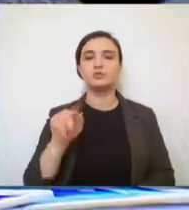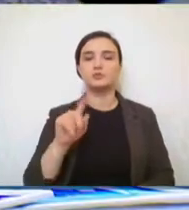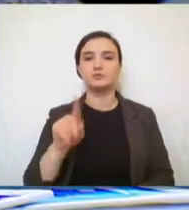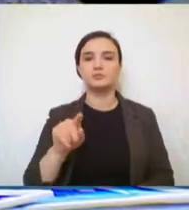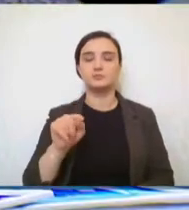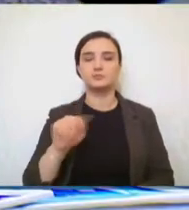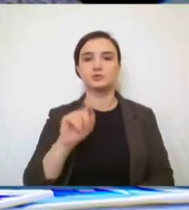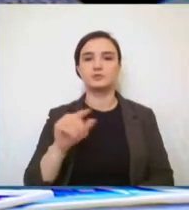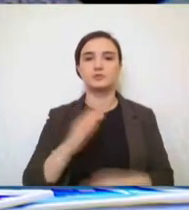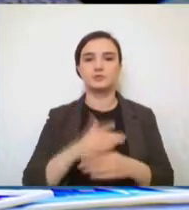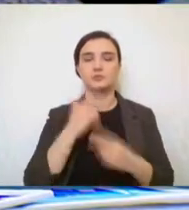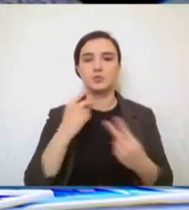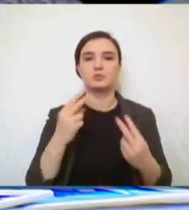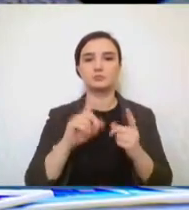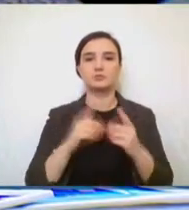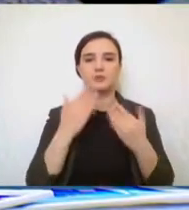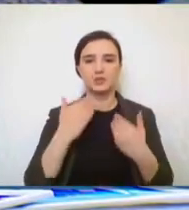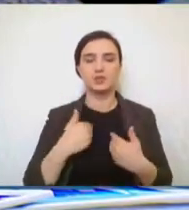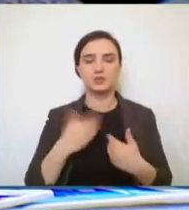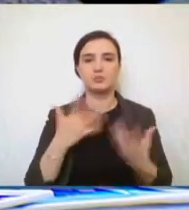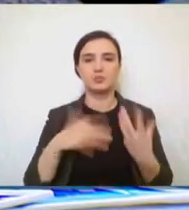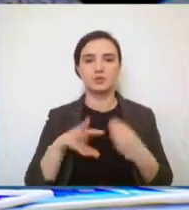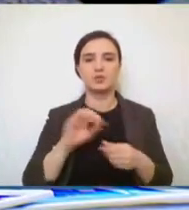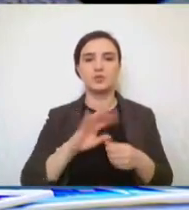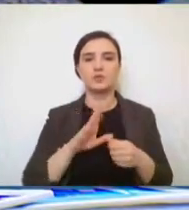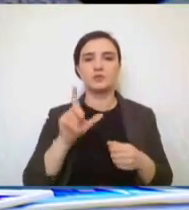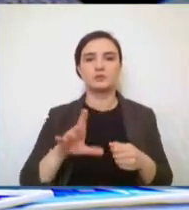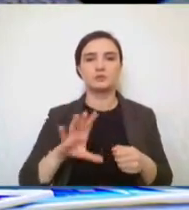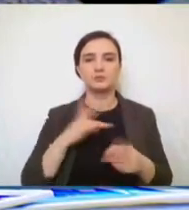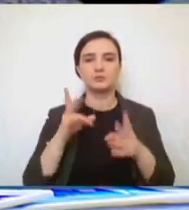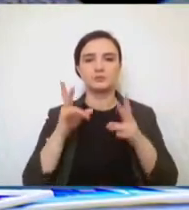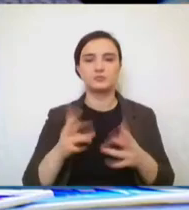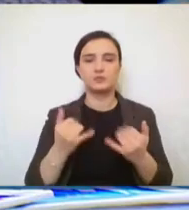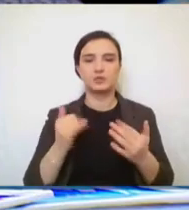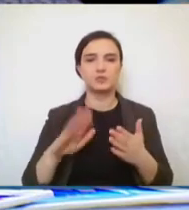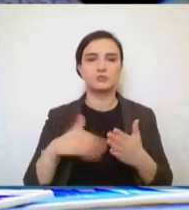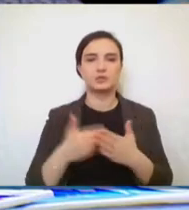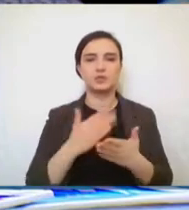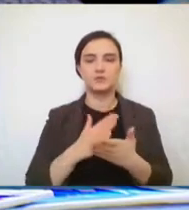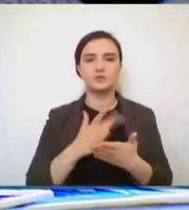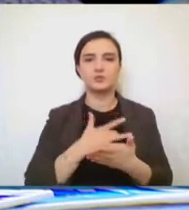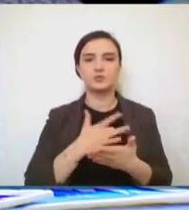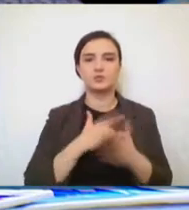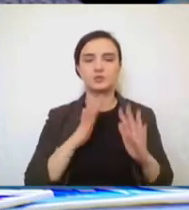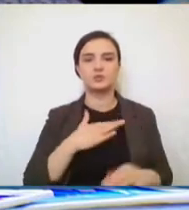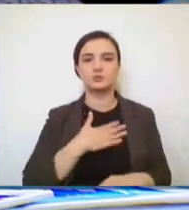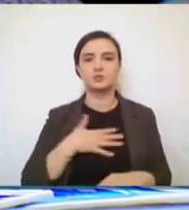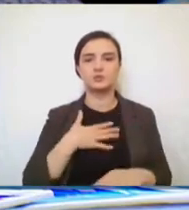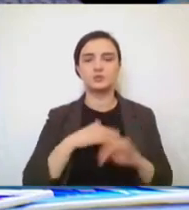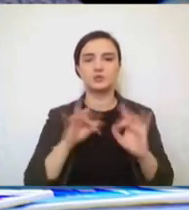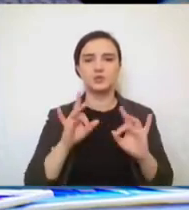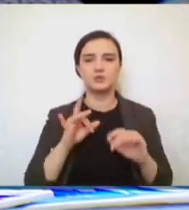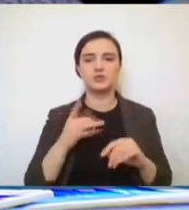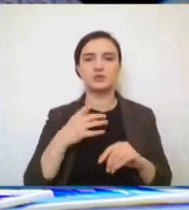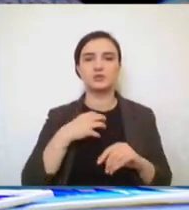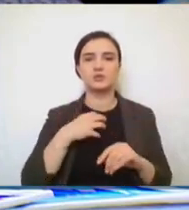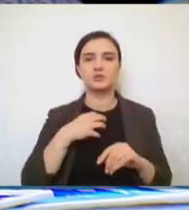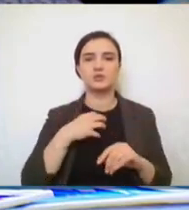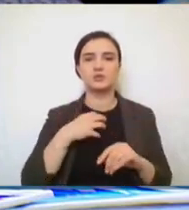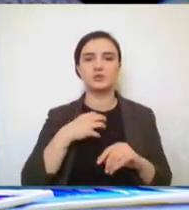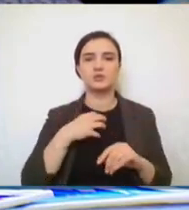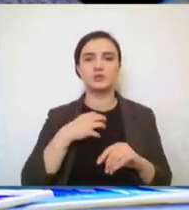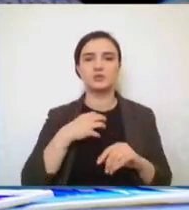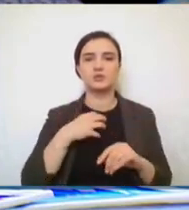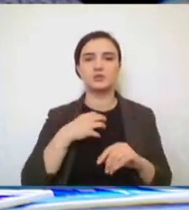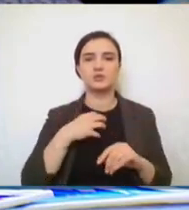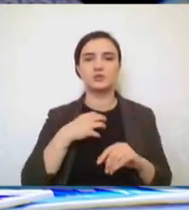მაყურებელი, ასევე გვეკითხება, რომელმაც კოვიდი გადაიტანა, დღემდე აქვს გულის არეში ტკივილი, ქოშინი, ხელფეხის დაბუჟება, წნევის